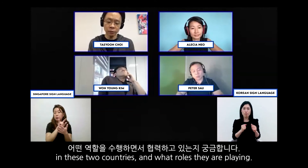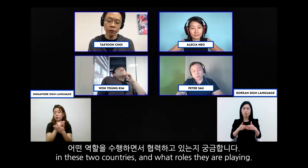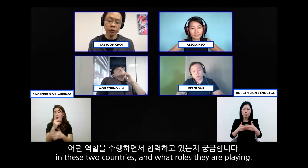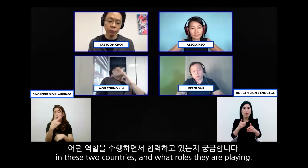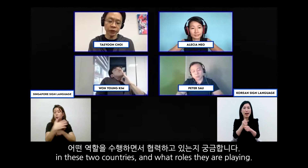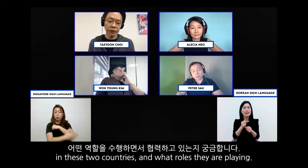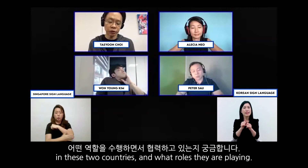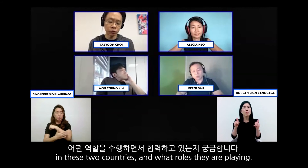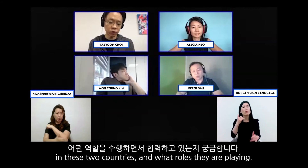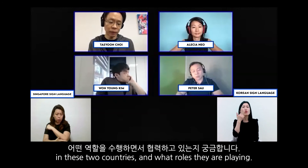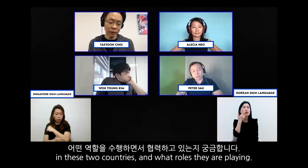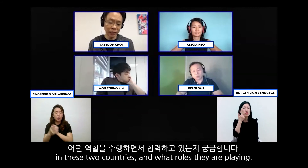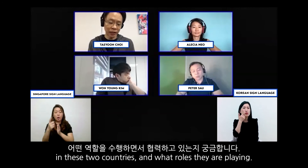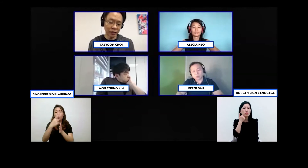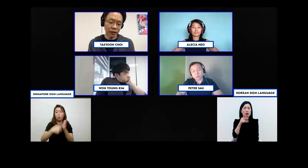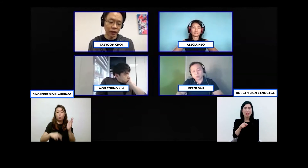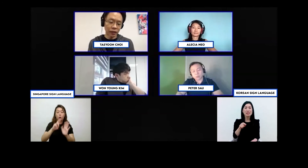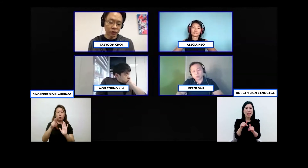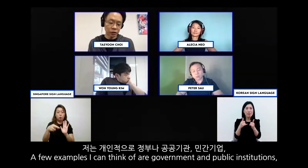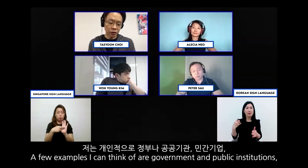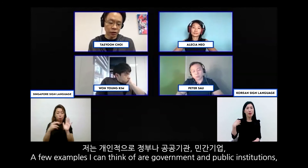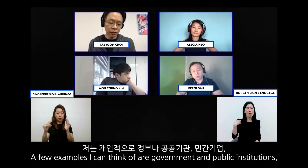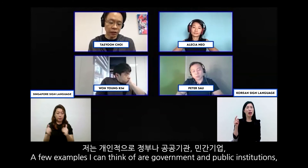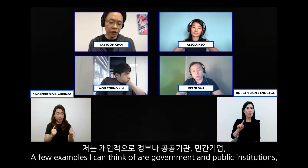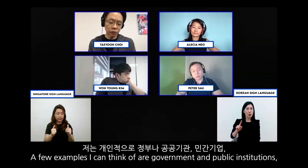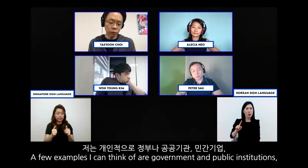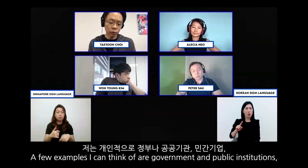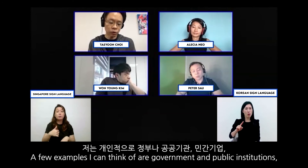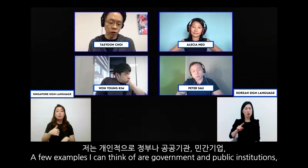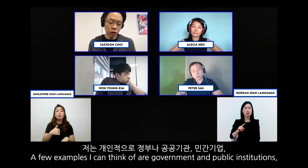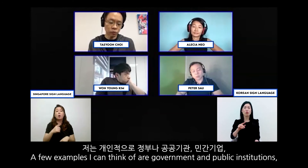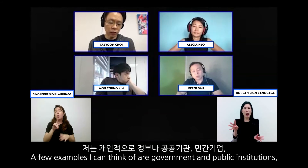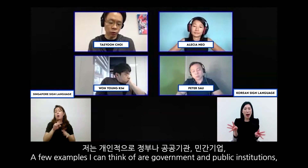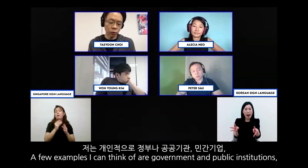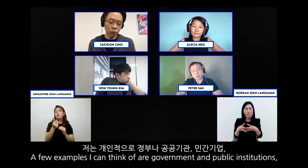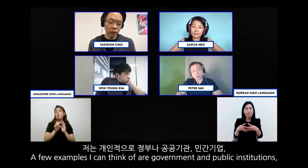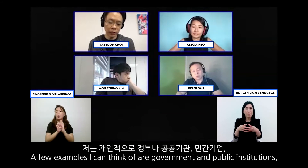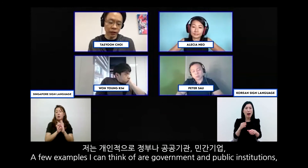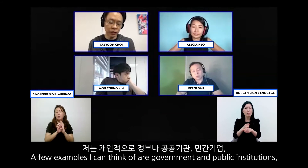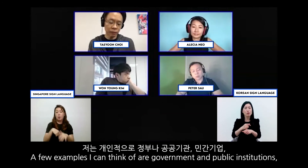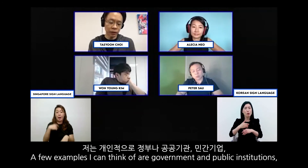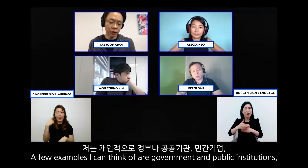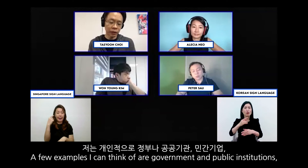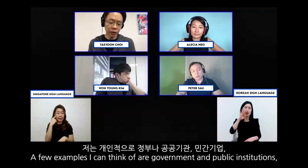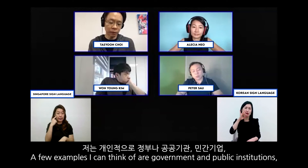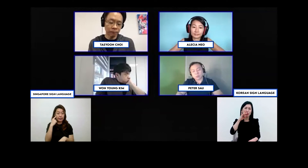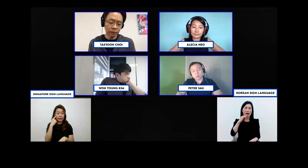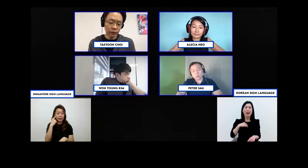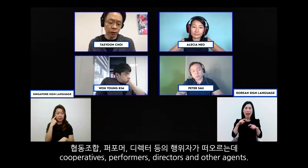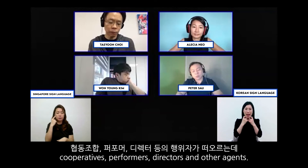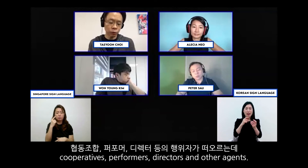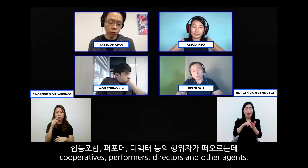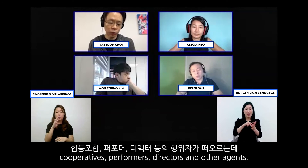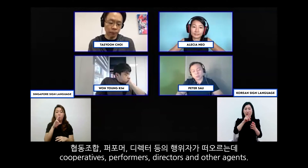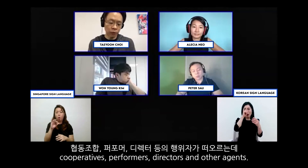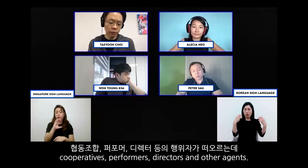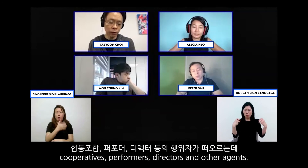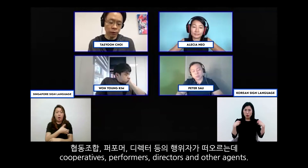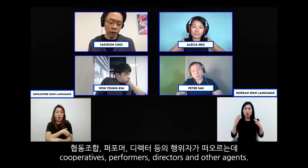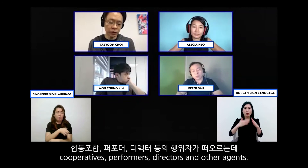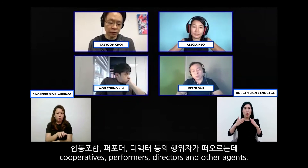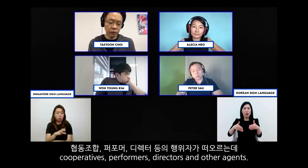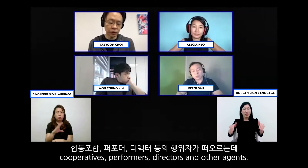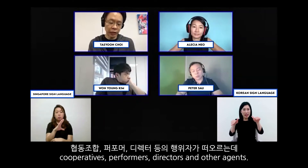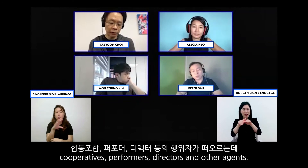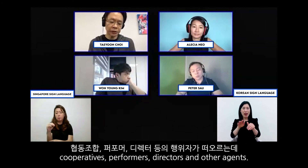수행하면서 협력하고 있는지 궁금합니다. 저는 개인적으로 정부나 공공기관, 민간기업, 협동조합,